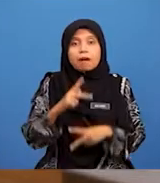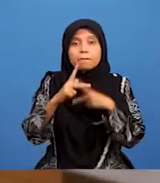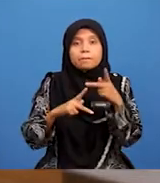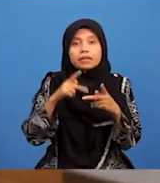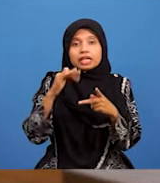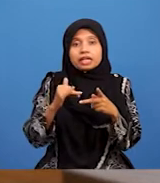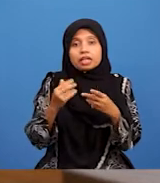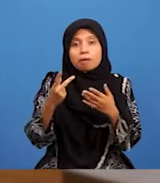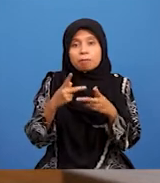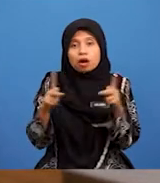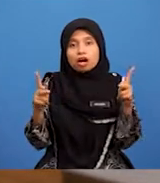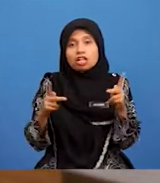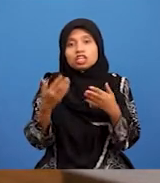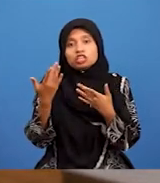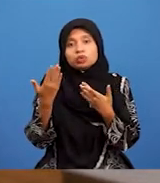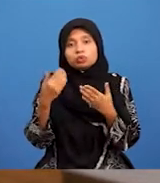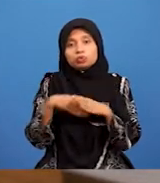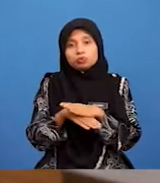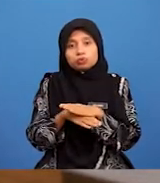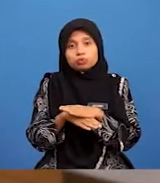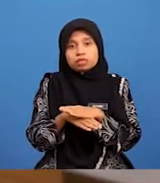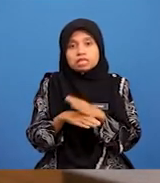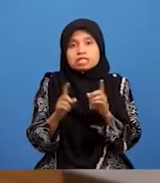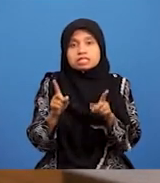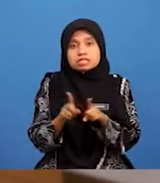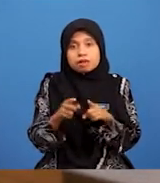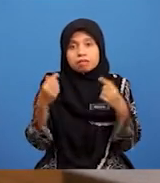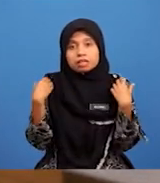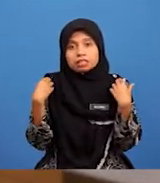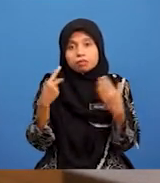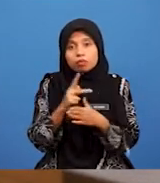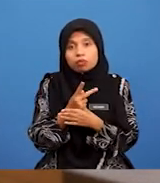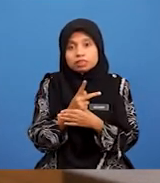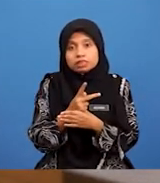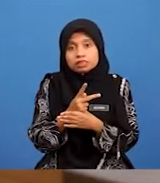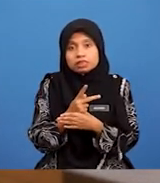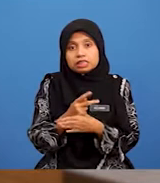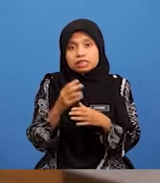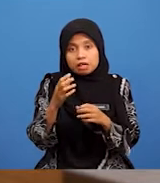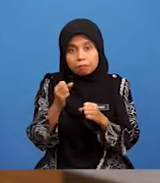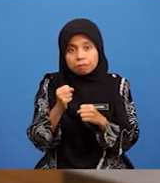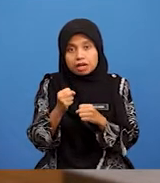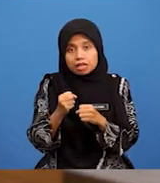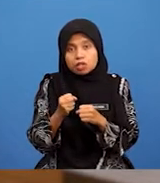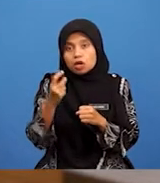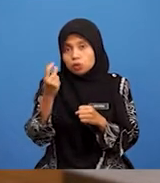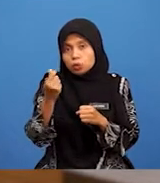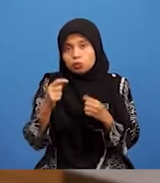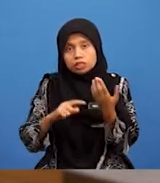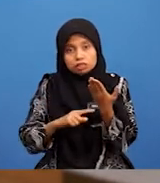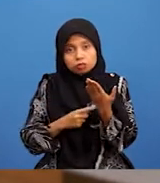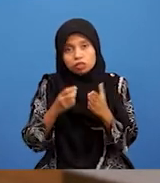Peringkat yang paling ditunggu dalam pembubaran adalah sama ada perkongsi menerima pembayaran balik modal